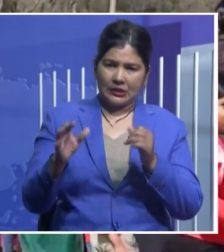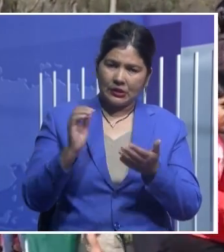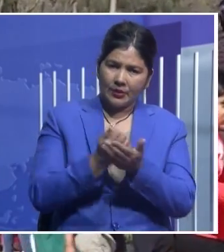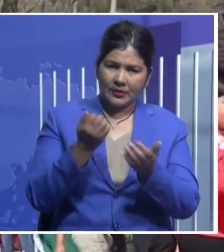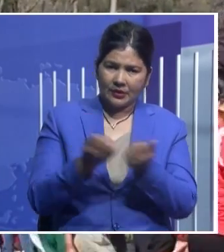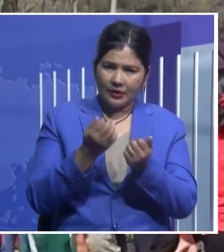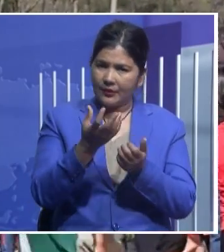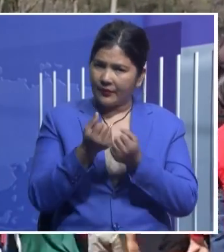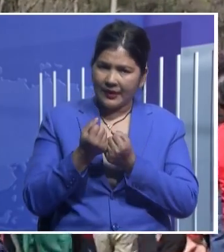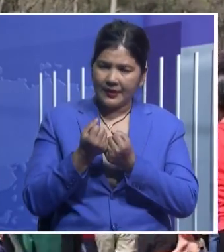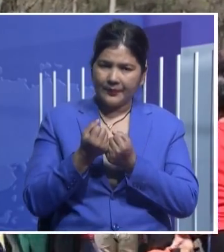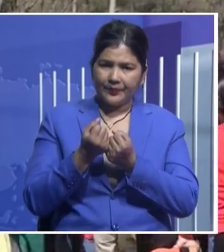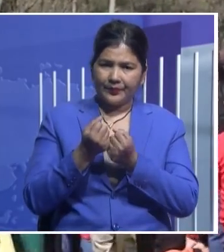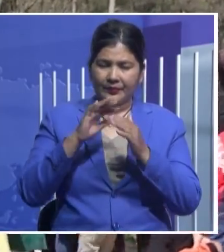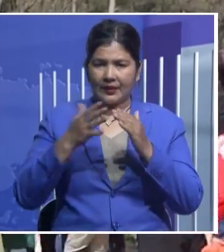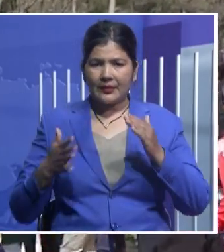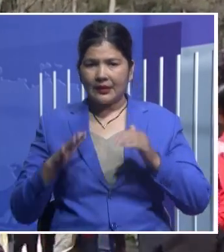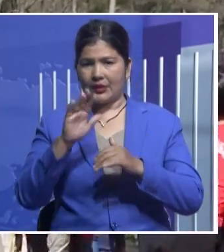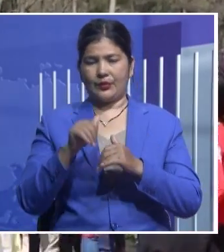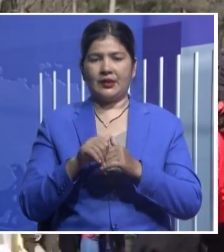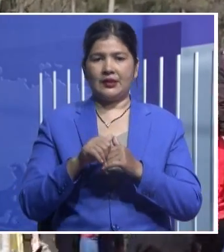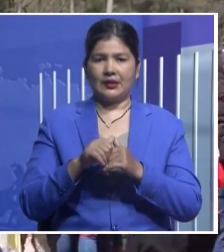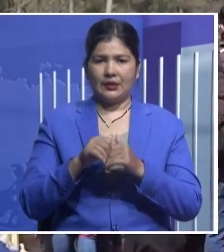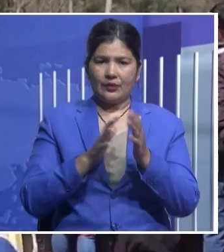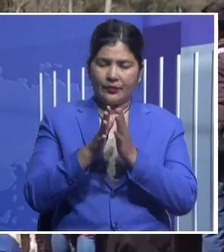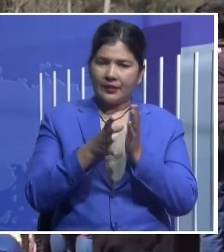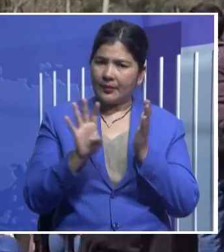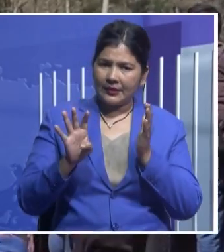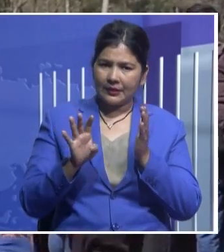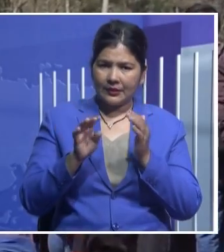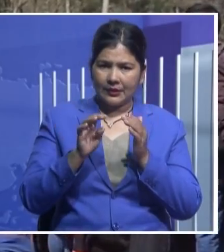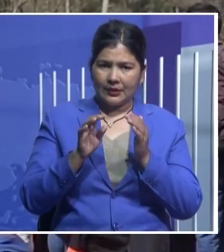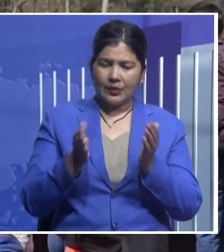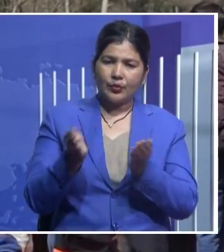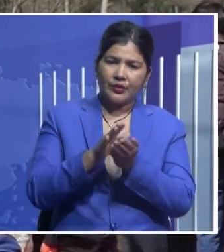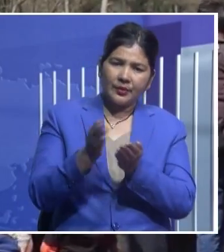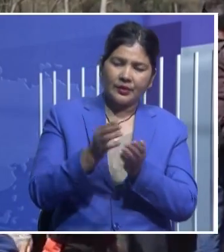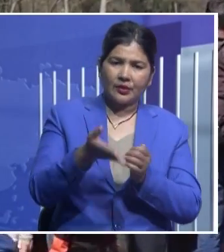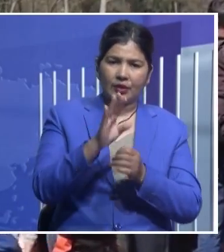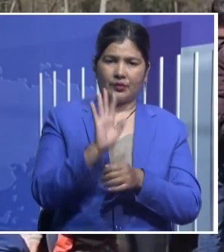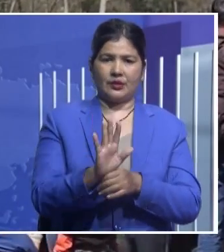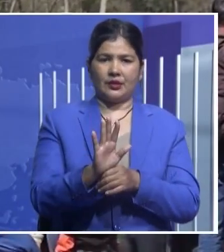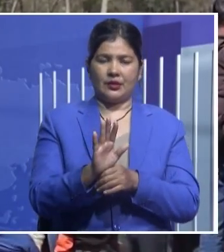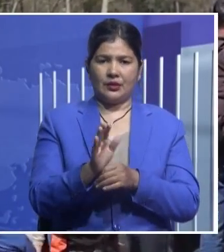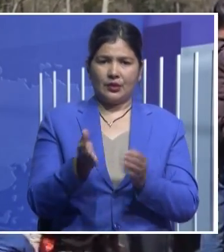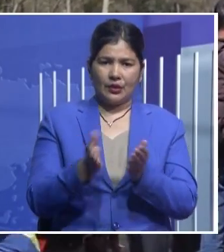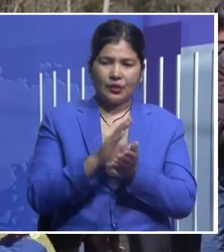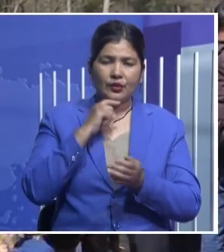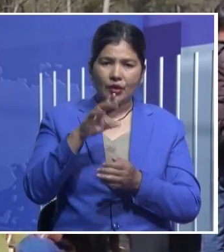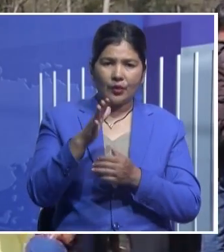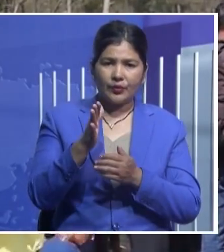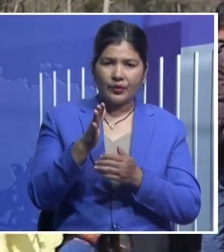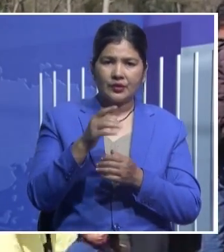आउने खरे भेल जुन माथिबाट आउँछ वनबाट, त्यसले पुर्दै पुर्दै गएको छ र यो नपुरियोस् भन्नको लागि